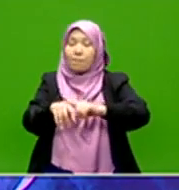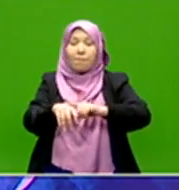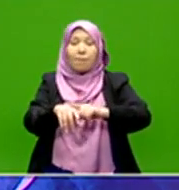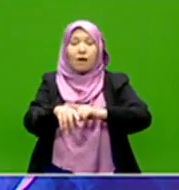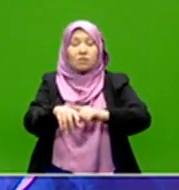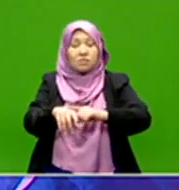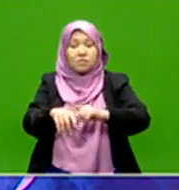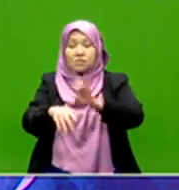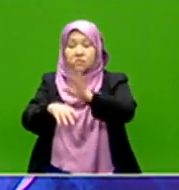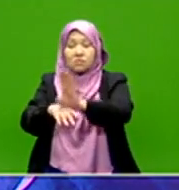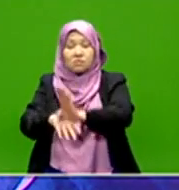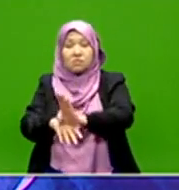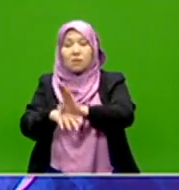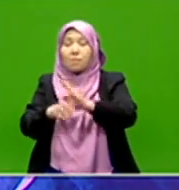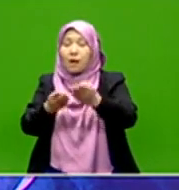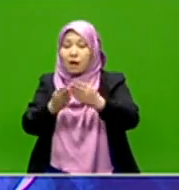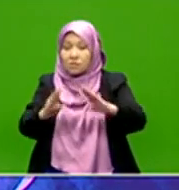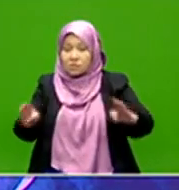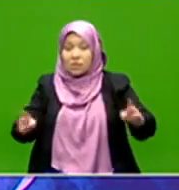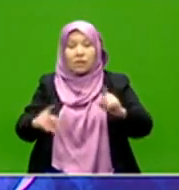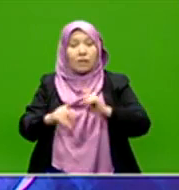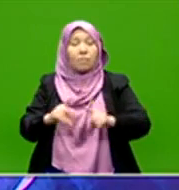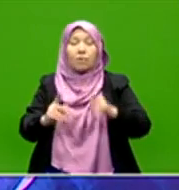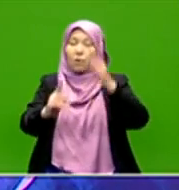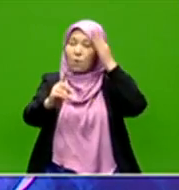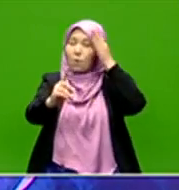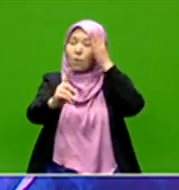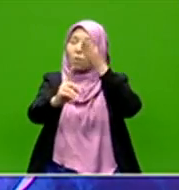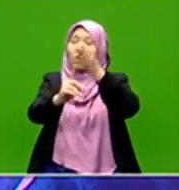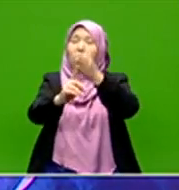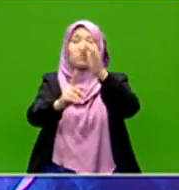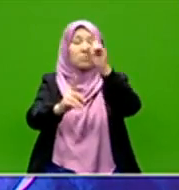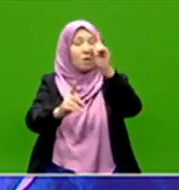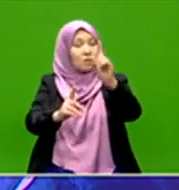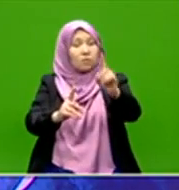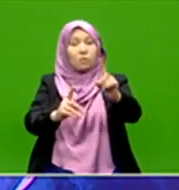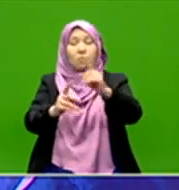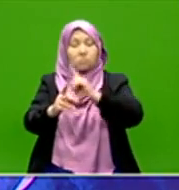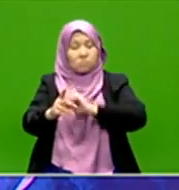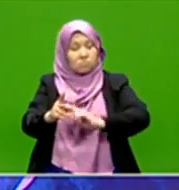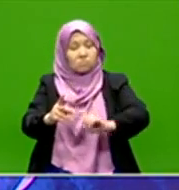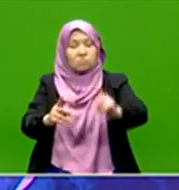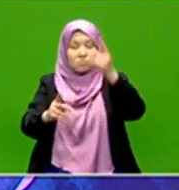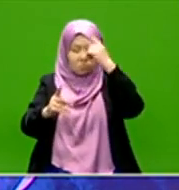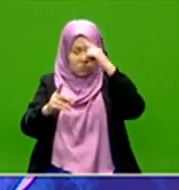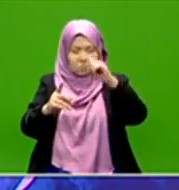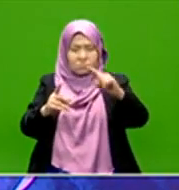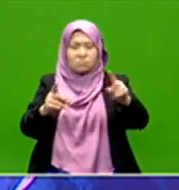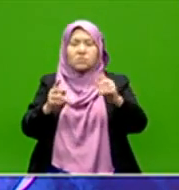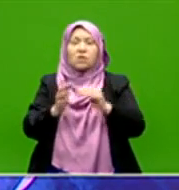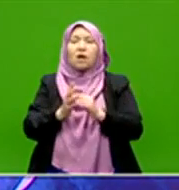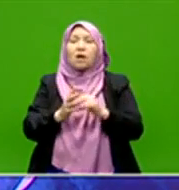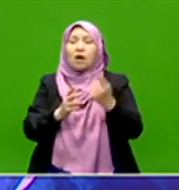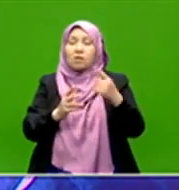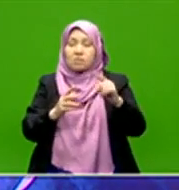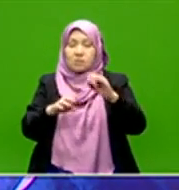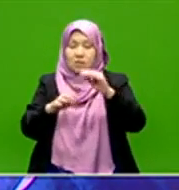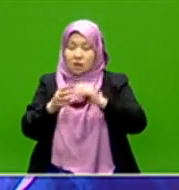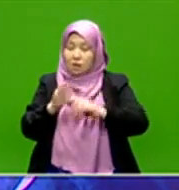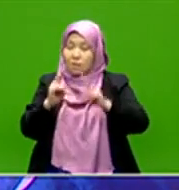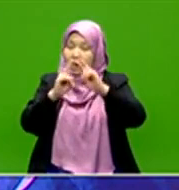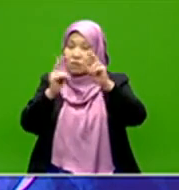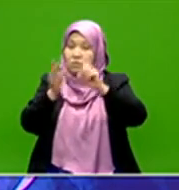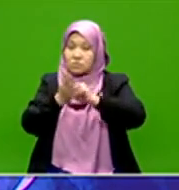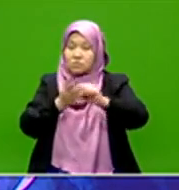tetapi mereka agama yang satu, Islam, dan juga baca Al-Quran yang satu. Subhanallah, subhanallah. Antara